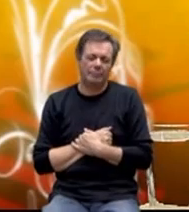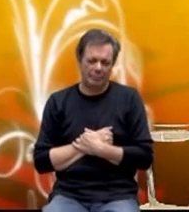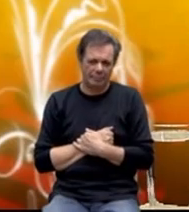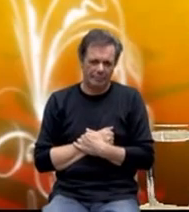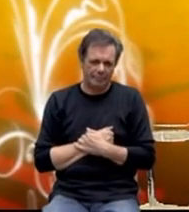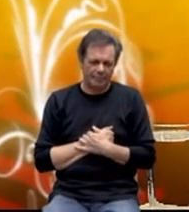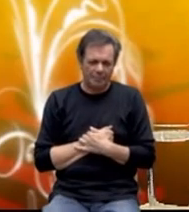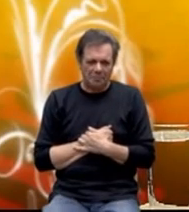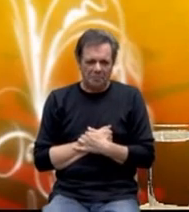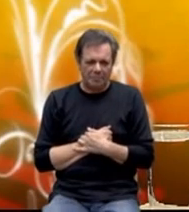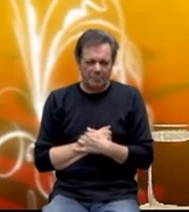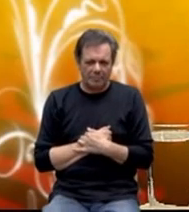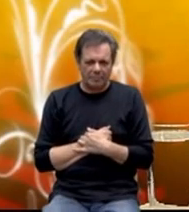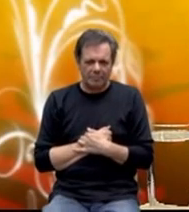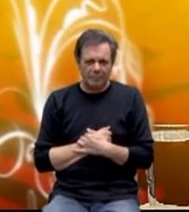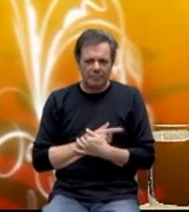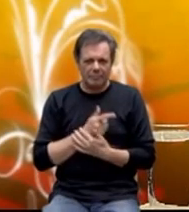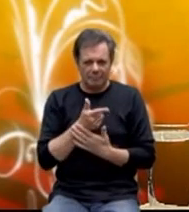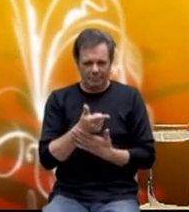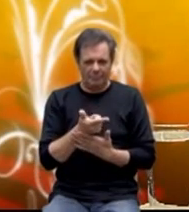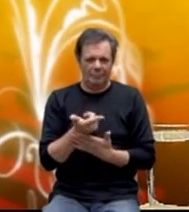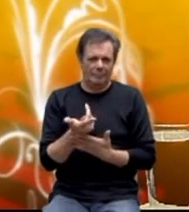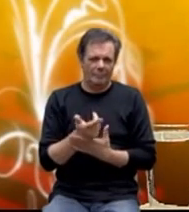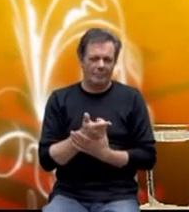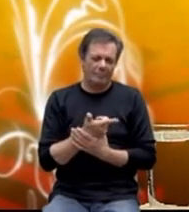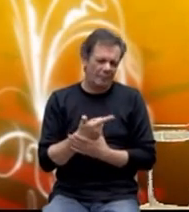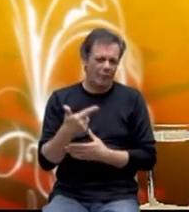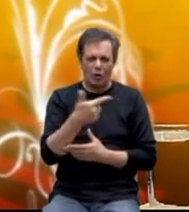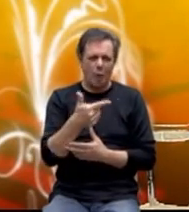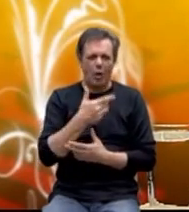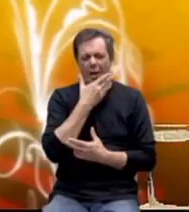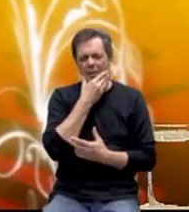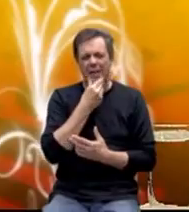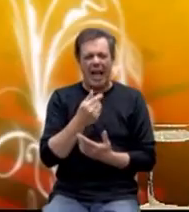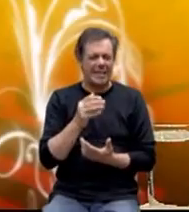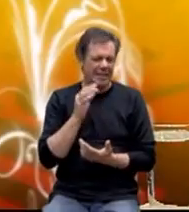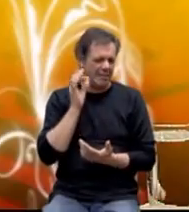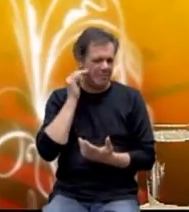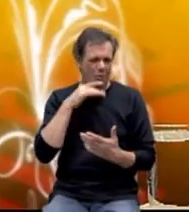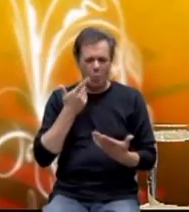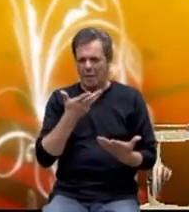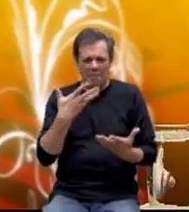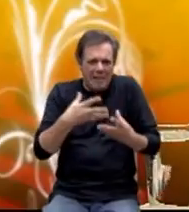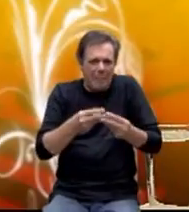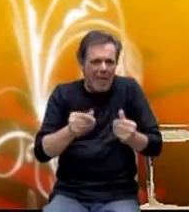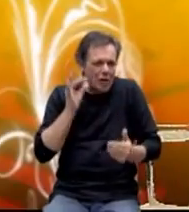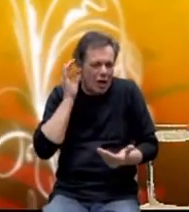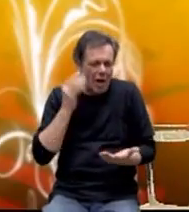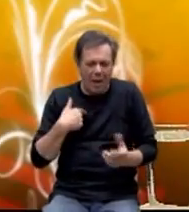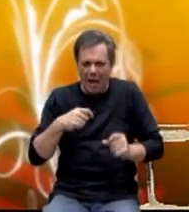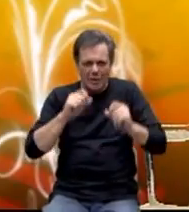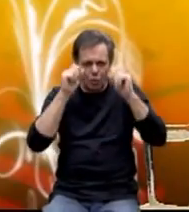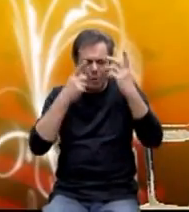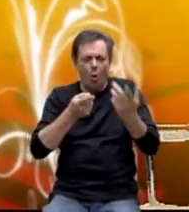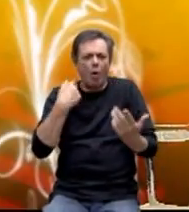Dublja. Ono nešto, vi ste prekrasna. Muž vam je krasan, ali vi ste prekrasna žena. Nježna tako i ja uopće se čudim